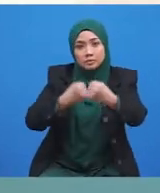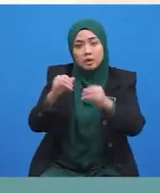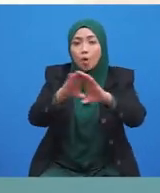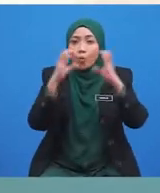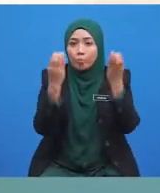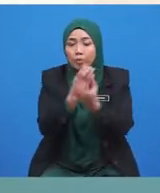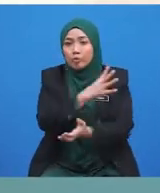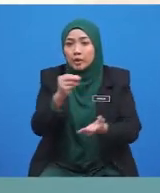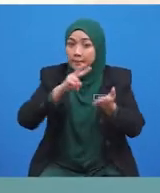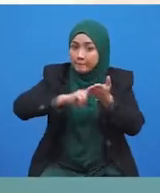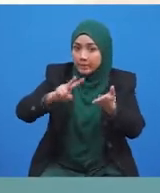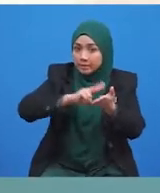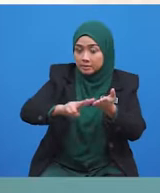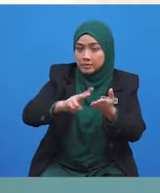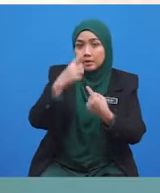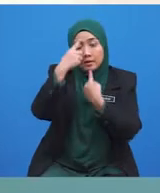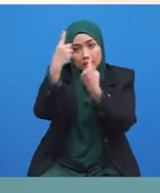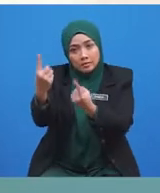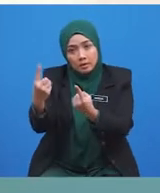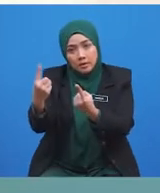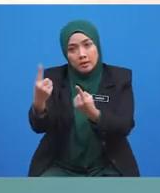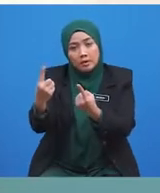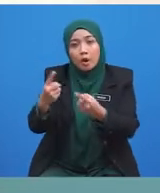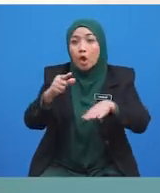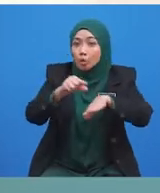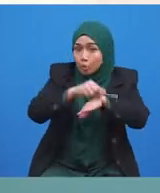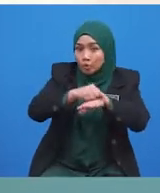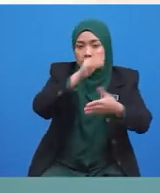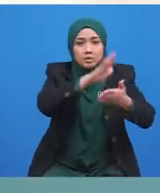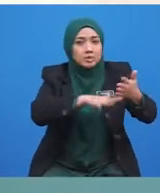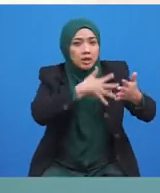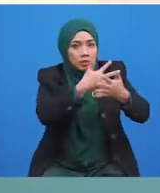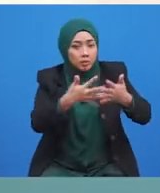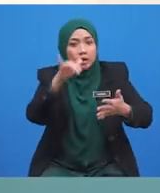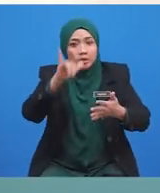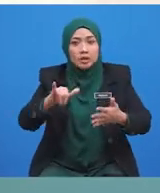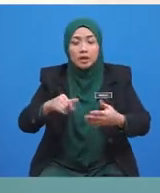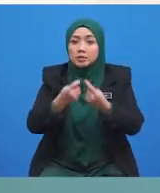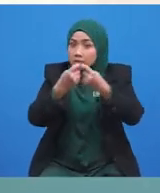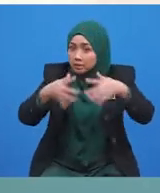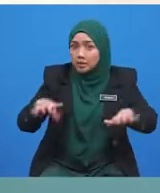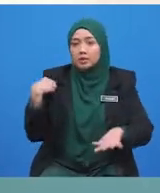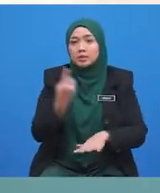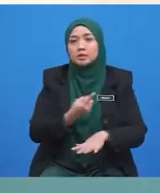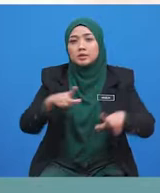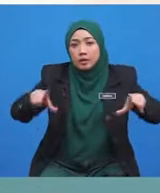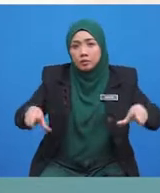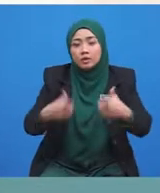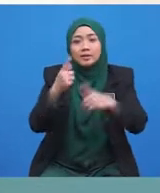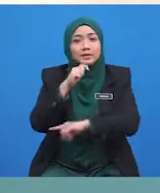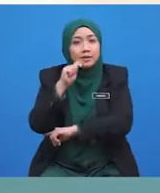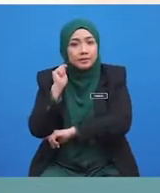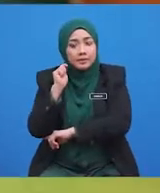dan membaca data melalui jadual seperti yang telah kita lakukan sebentar tadi.